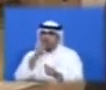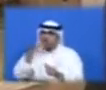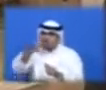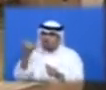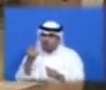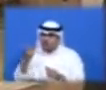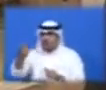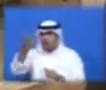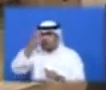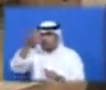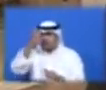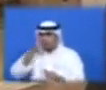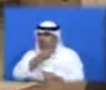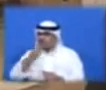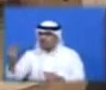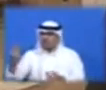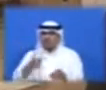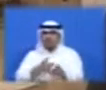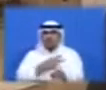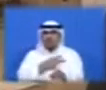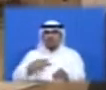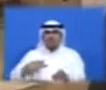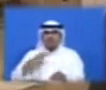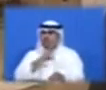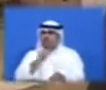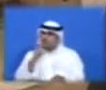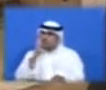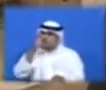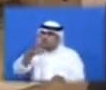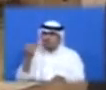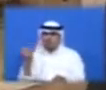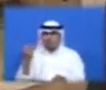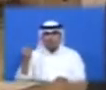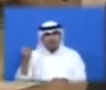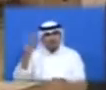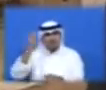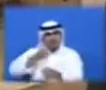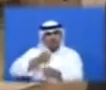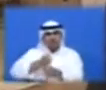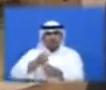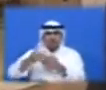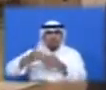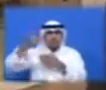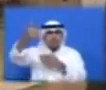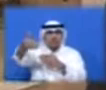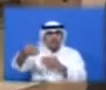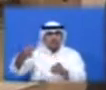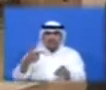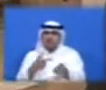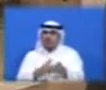الوقائي والعلاجي والتأهيلية، بالإضافة إلى إبراز المشاريع الآنية والمستقبلية في